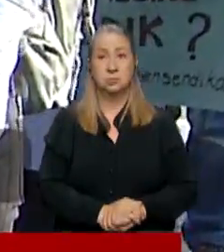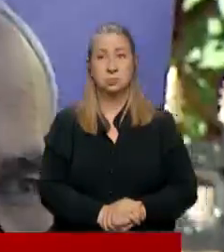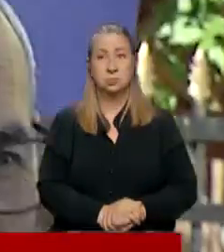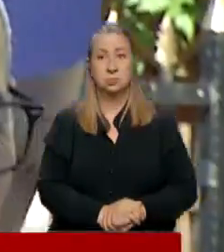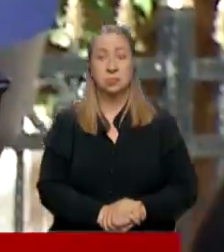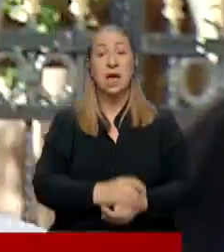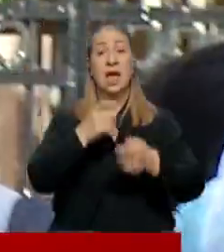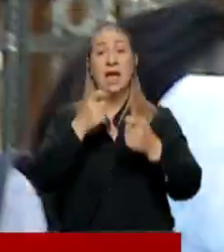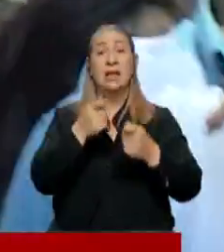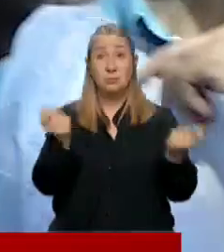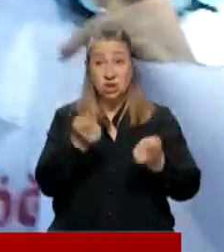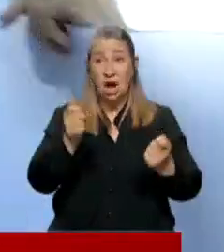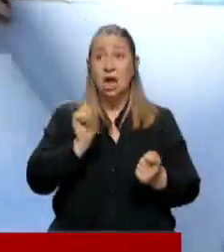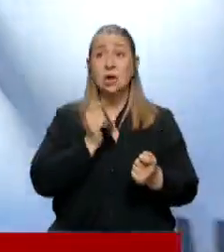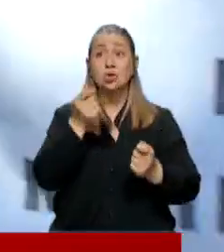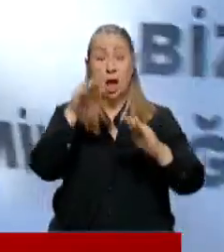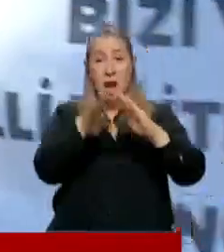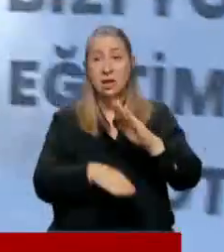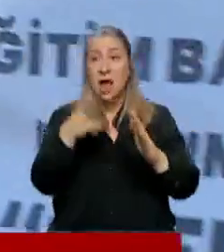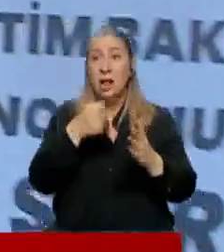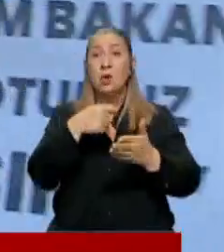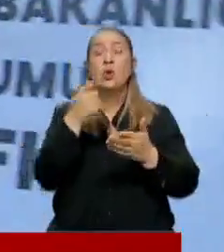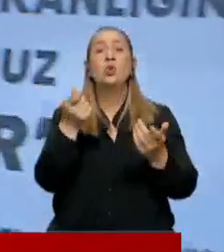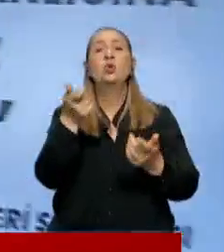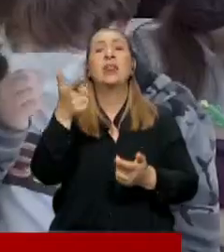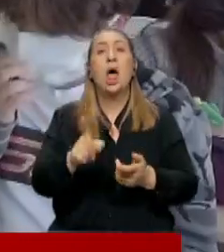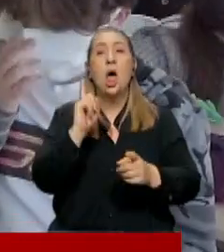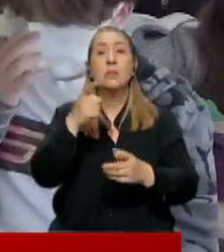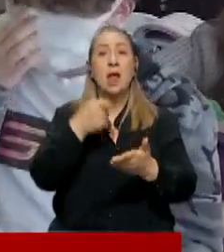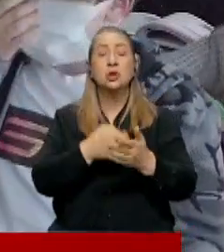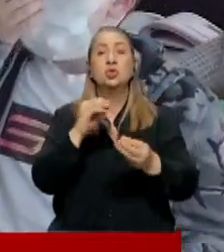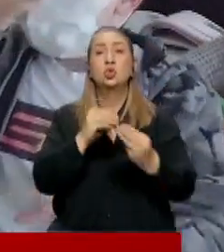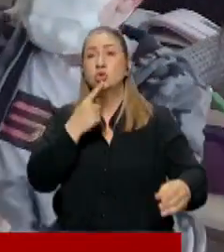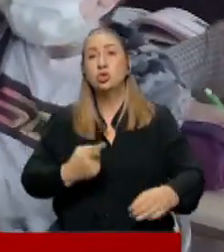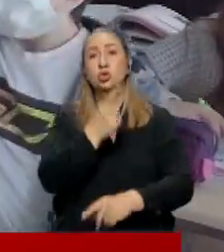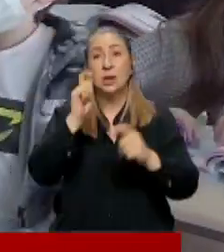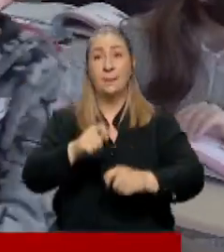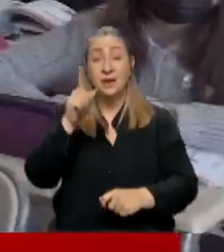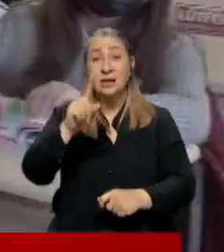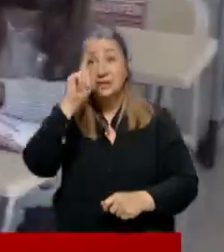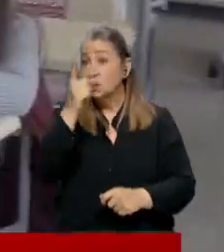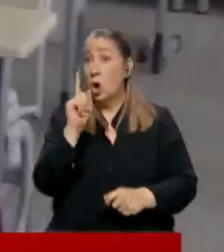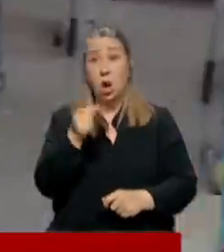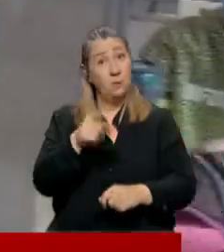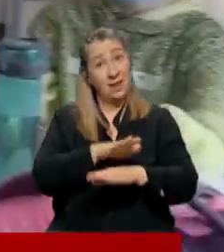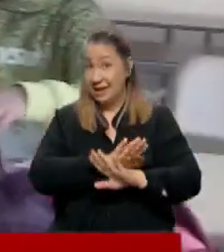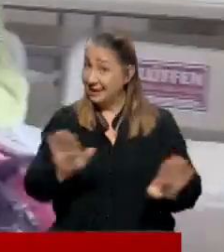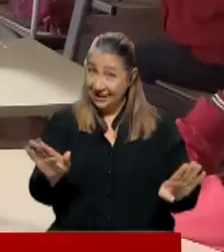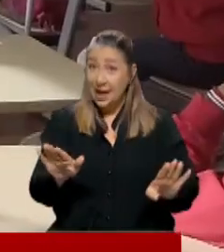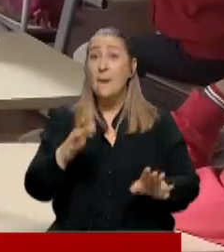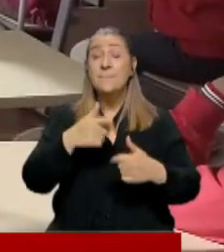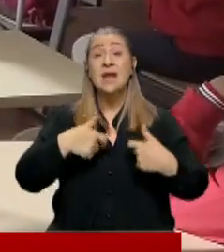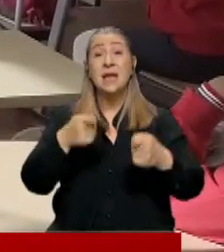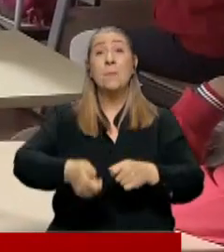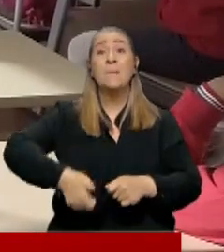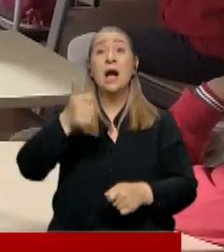istiyoruz. Eğitim iş asgari ücretin altında maaş alan ücretli öğretmenler adına suç duyurusunda bulundu. Sadece öğretmenlerde değil, Milli